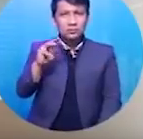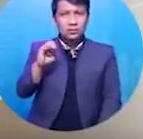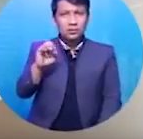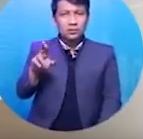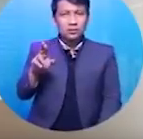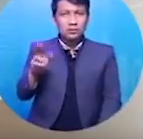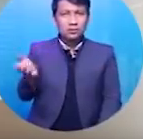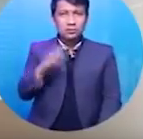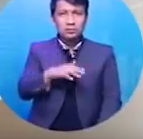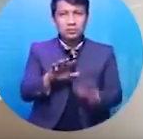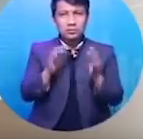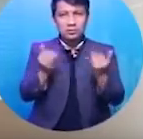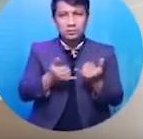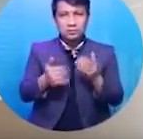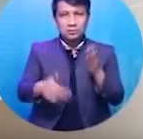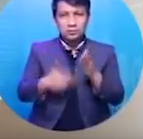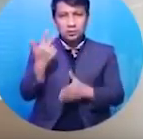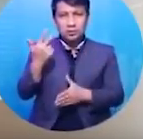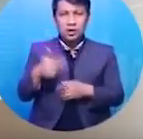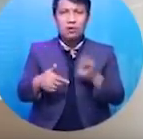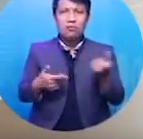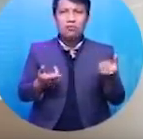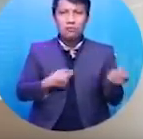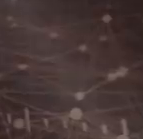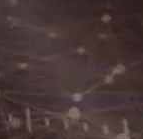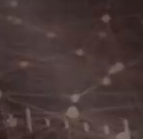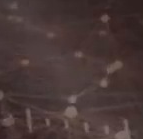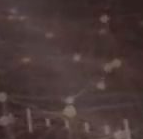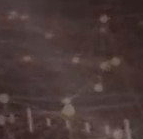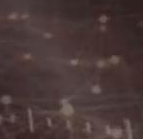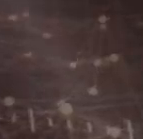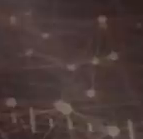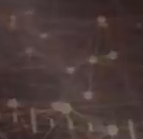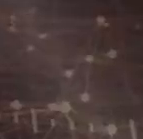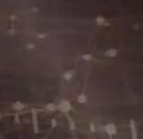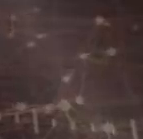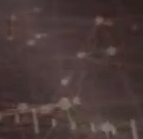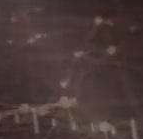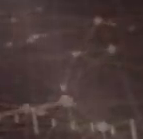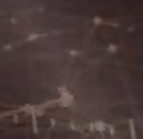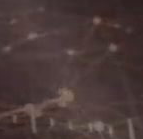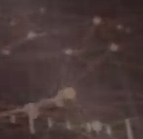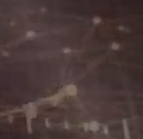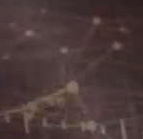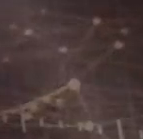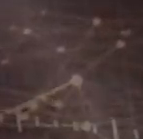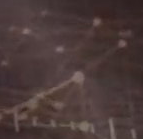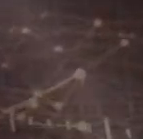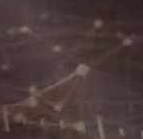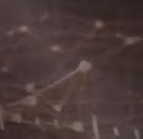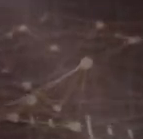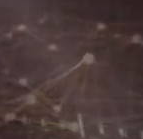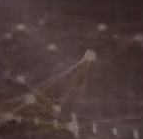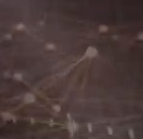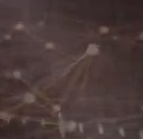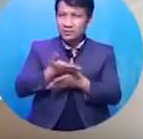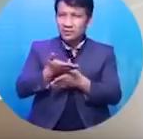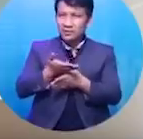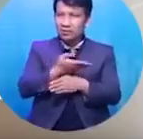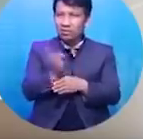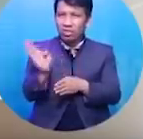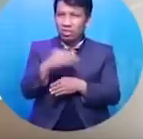nung nasa barangay sila 3 times, wala ka ho bang napapansin sa kanya na kakaiba? Tulad nito ngayon na parang magulong